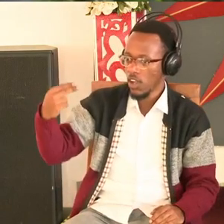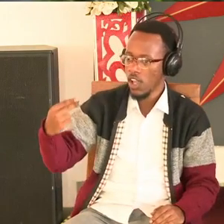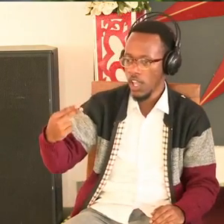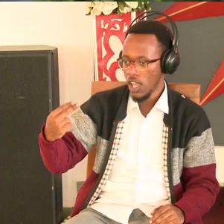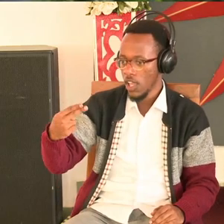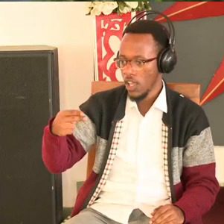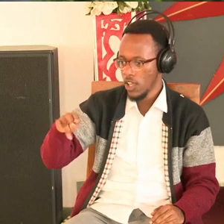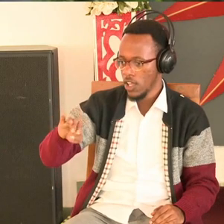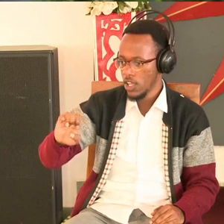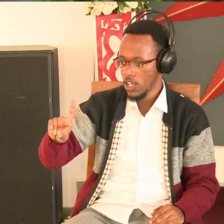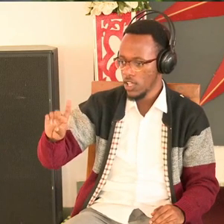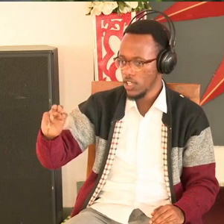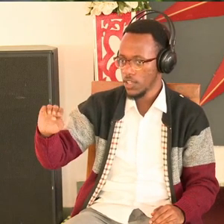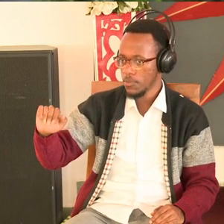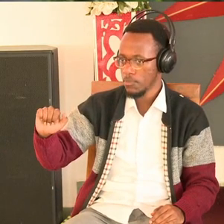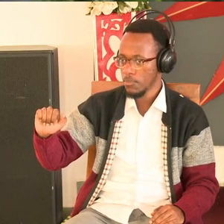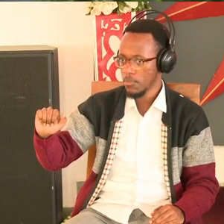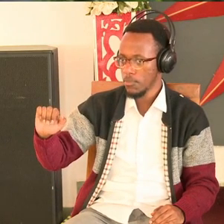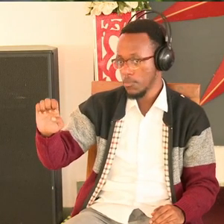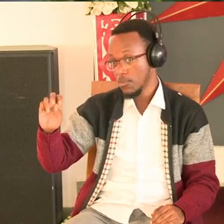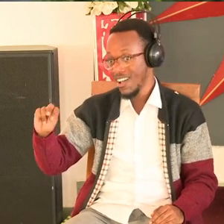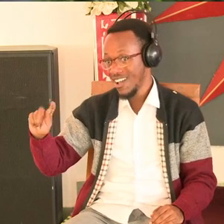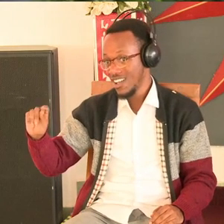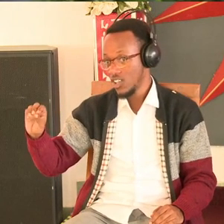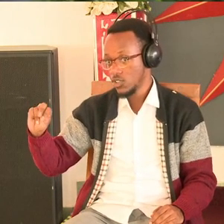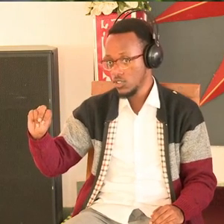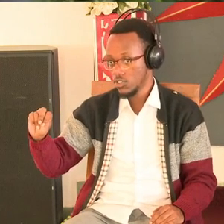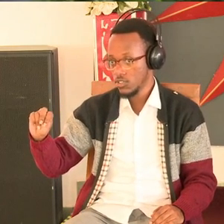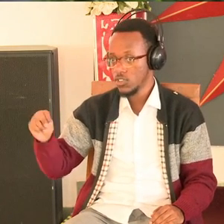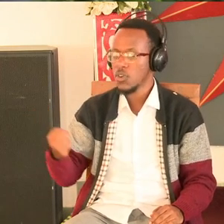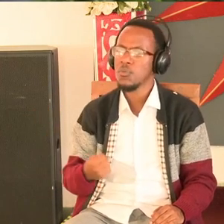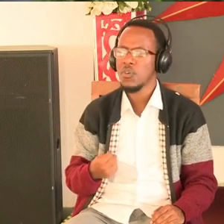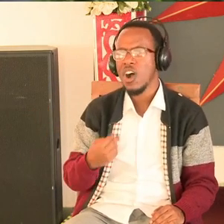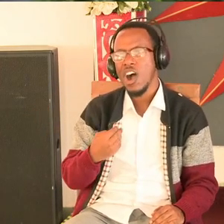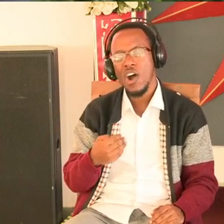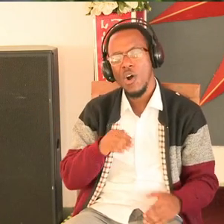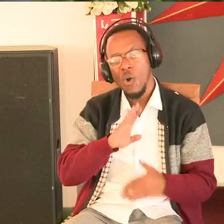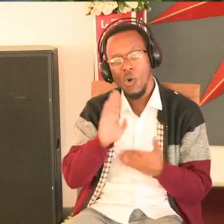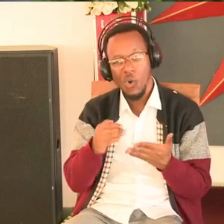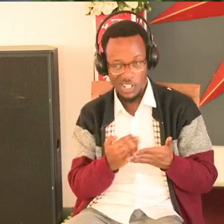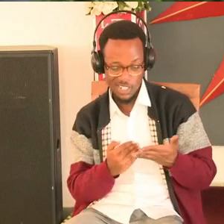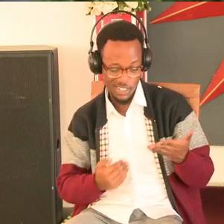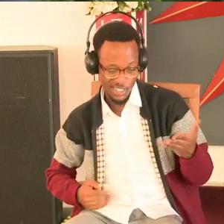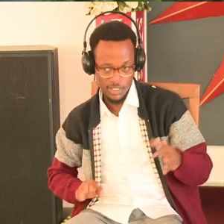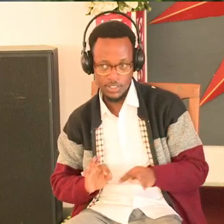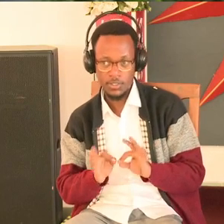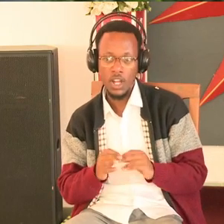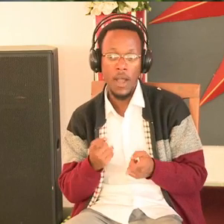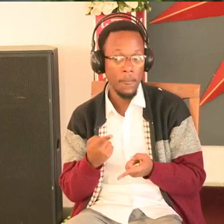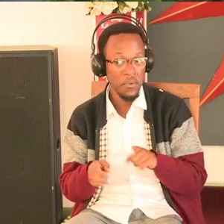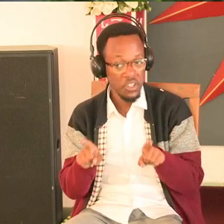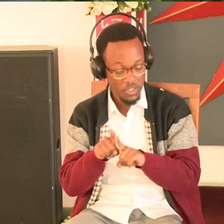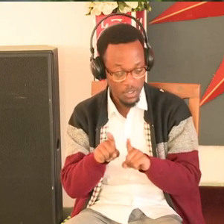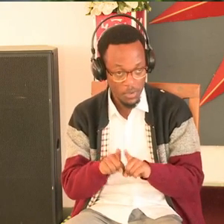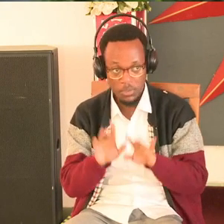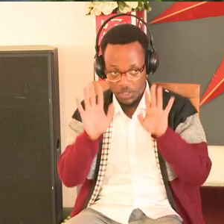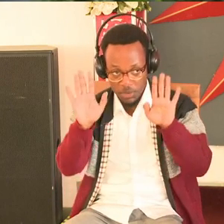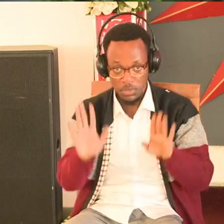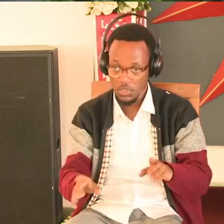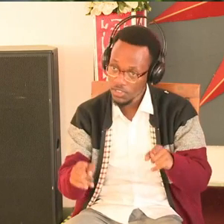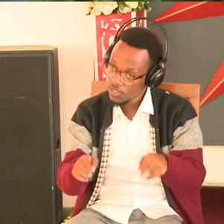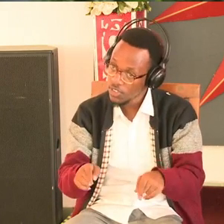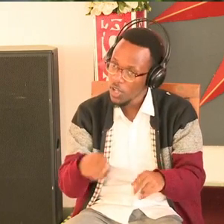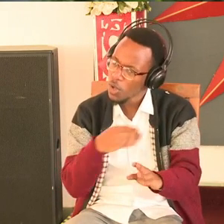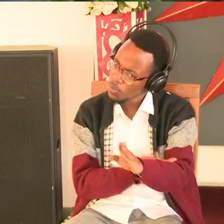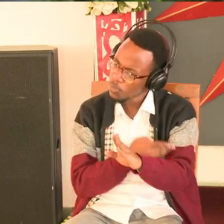la raconter en détail kubivuga byose c'était un dimanche hari ku cyumweru mu gitondo